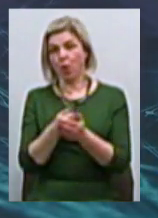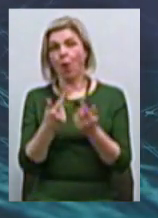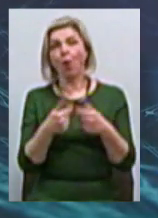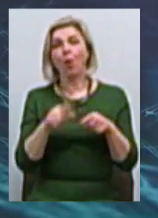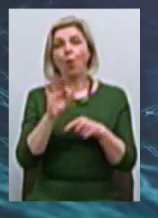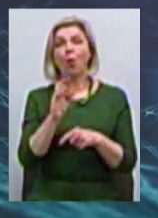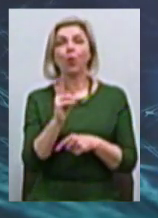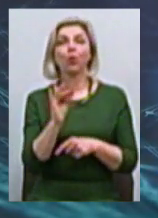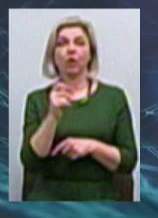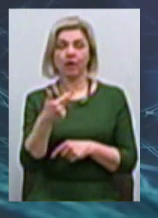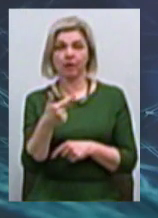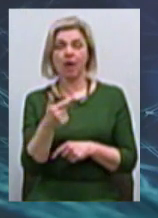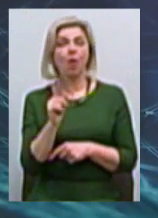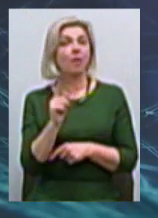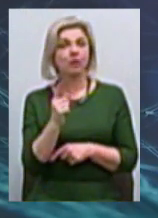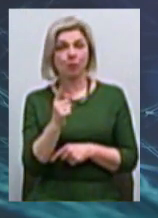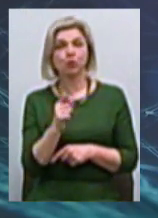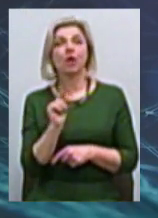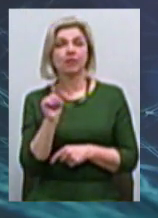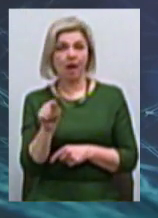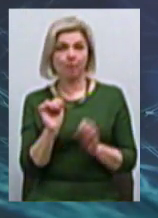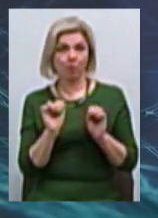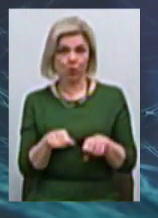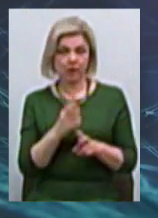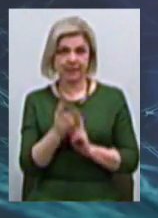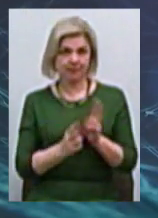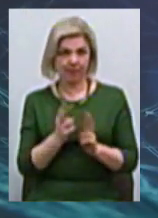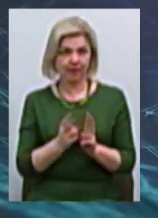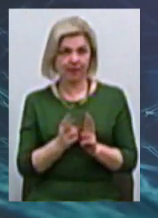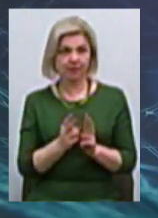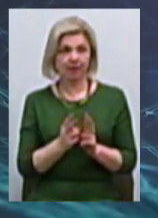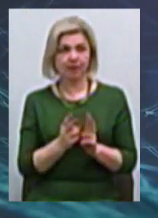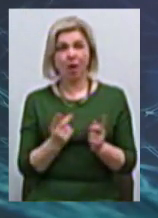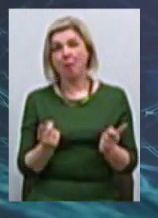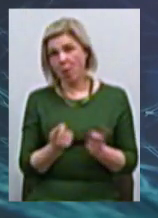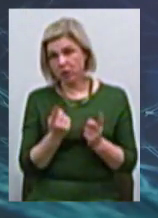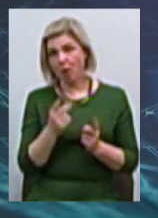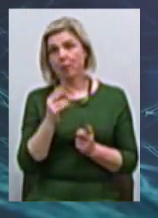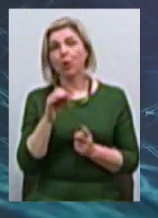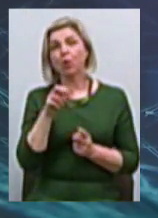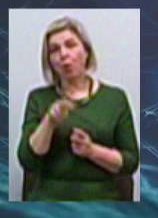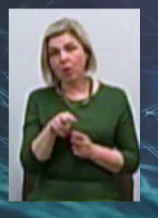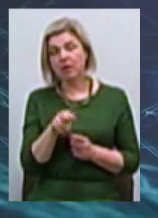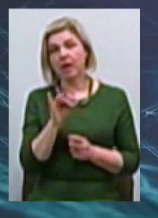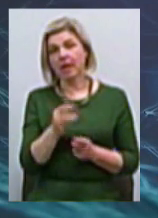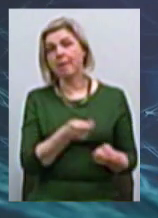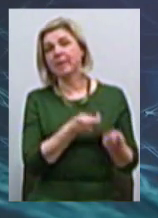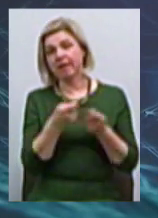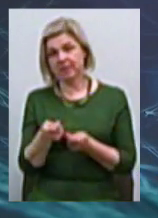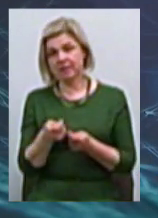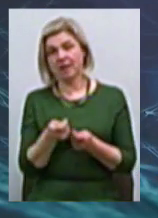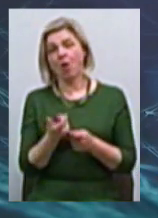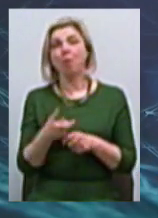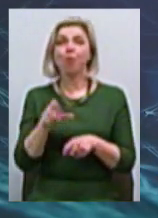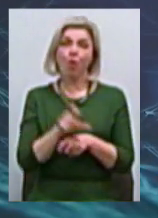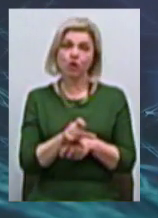виборчу комісію, тому що іменно там можна змінити банальним образом протоколи і привести несколько, да, там,